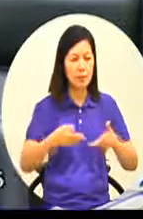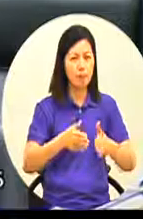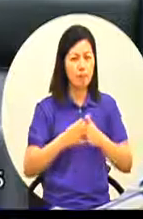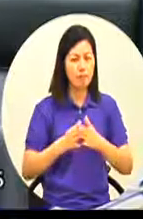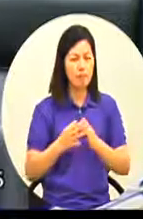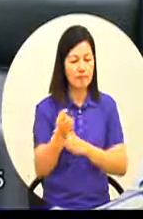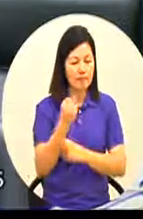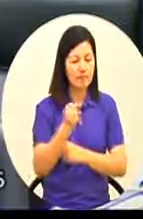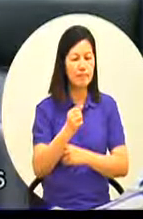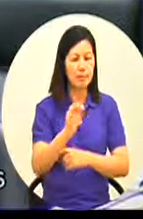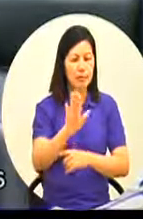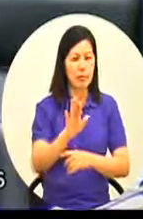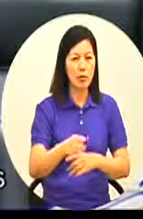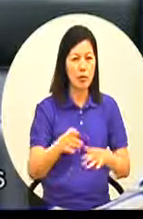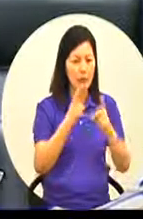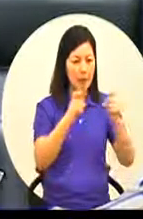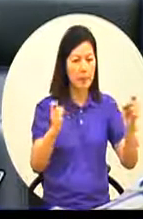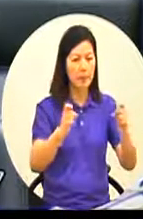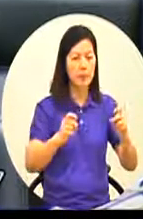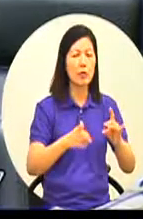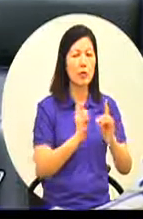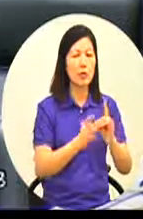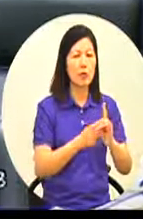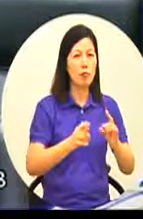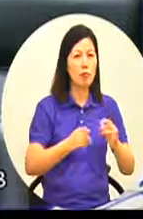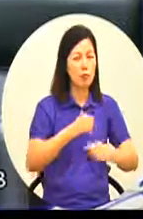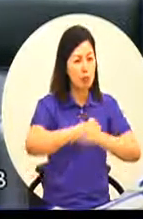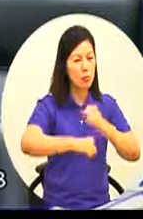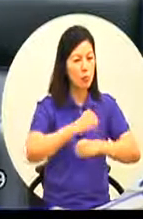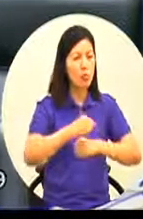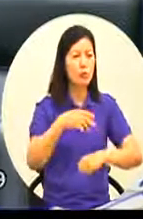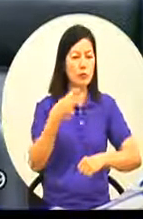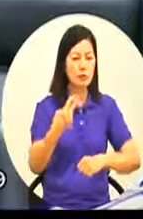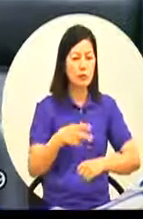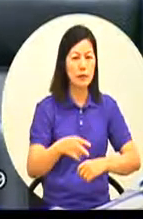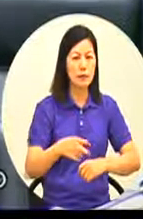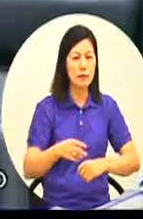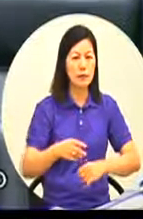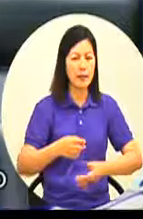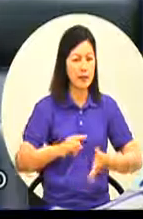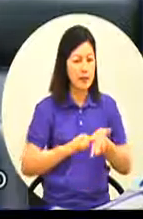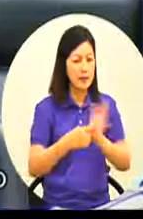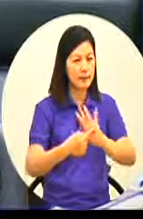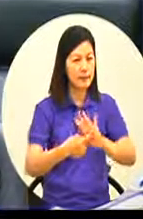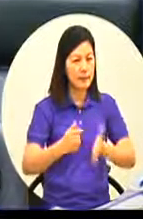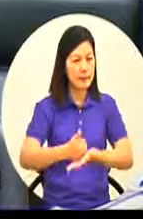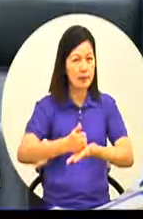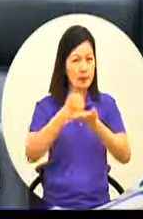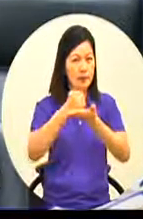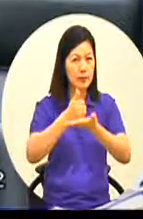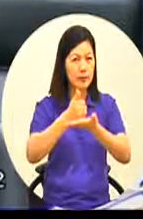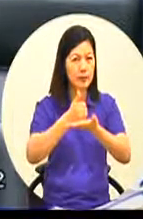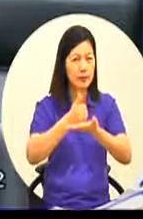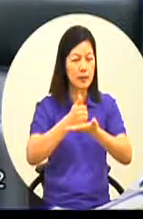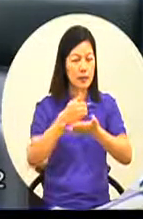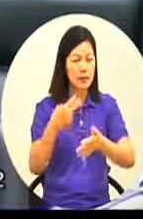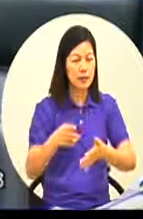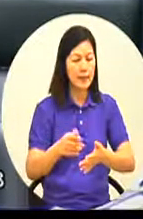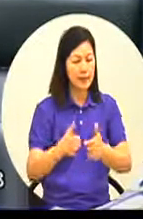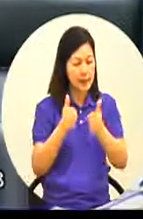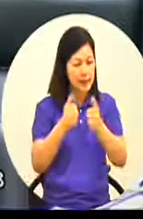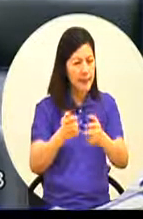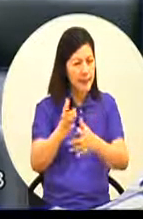啊寺庙的一个宗教活动啊哈。更多人表达啊，这敬仰我们这是谢神敬